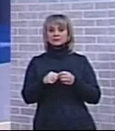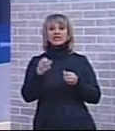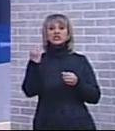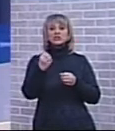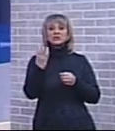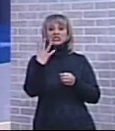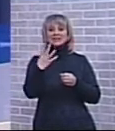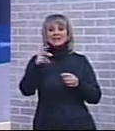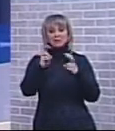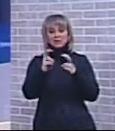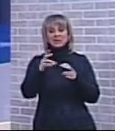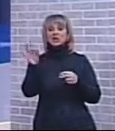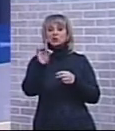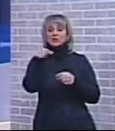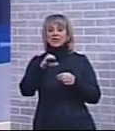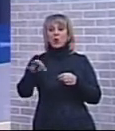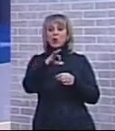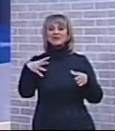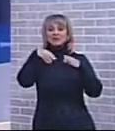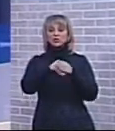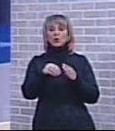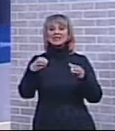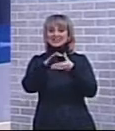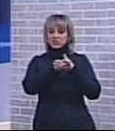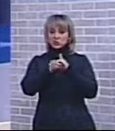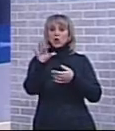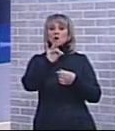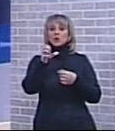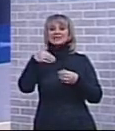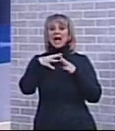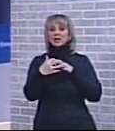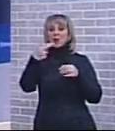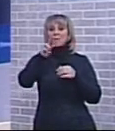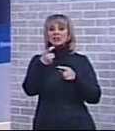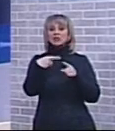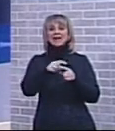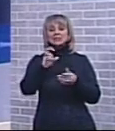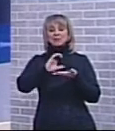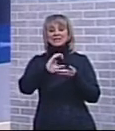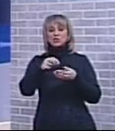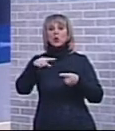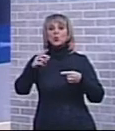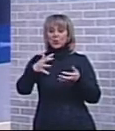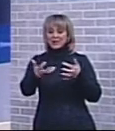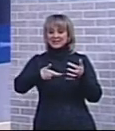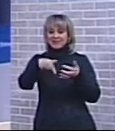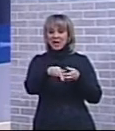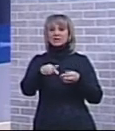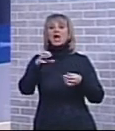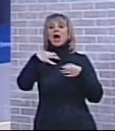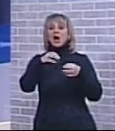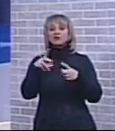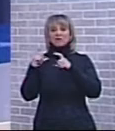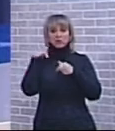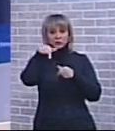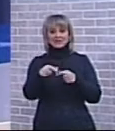Еще 4 предприятия Ростовской области войдут в ассоциацию «Росагромаш». Это производители культиваторов,